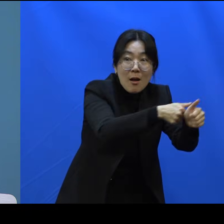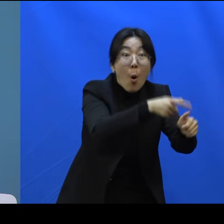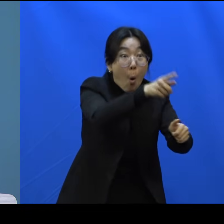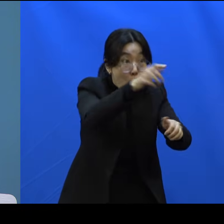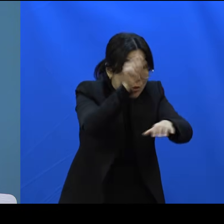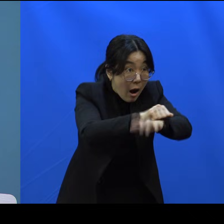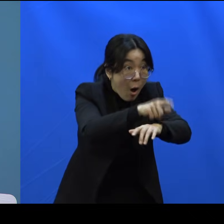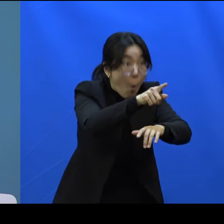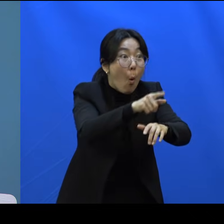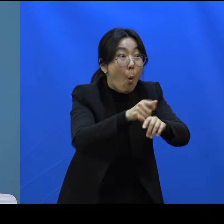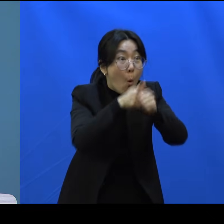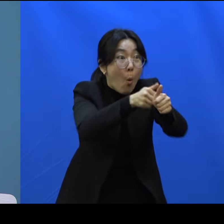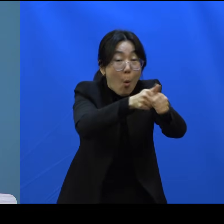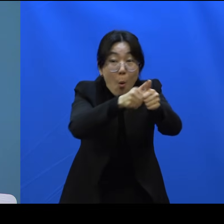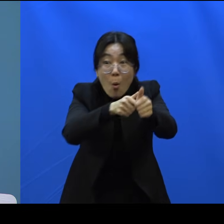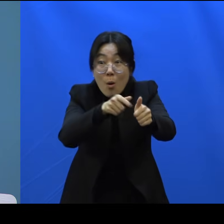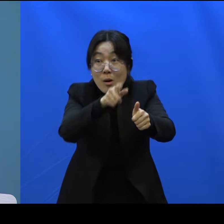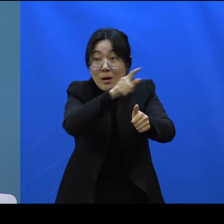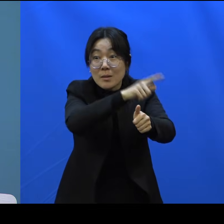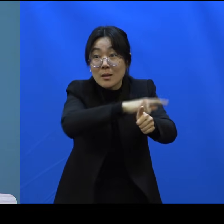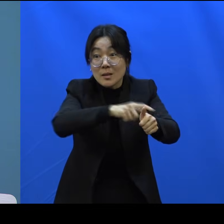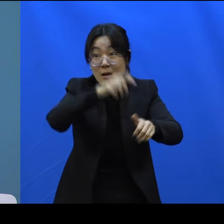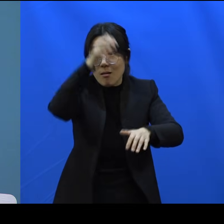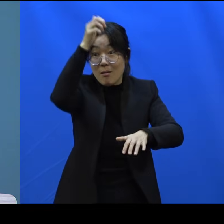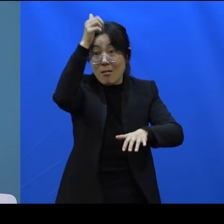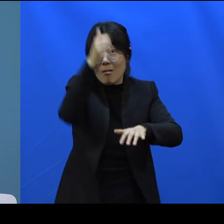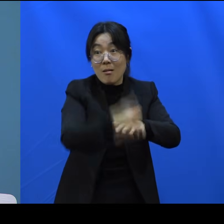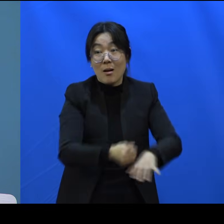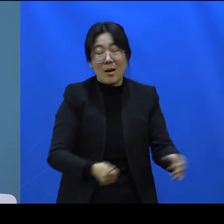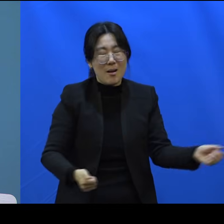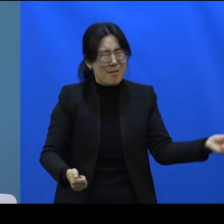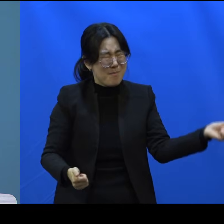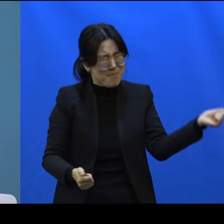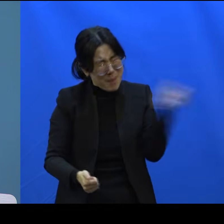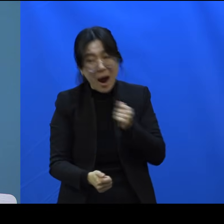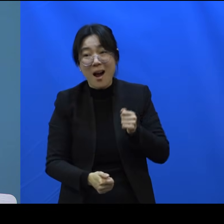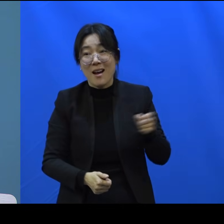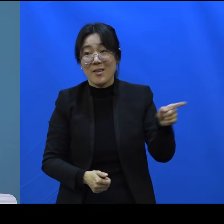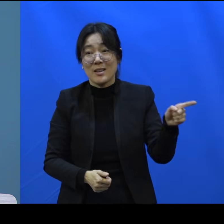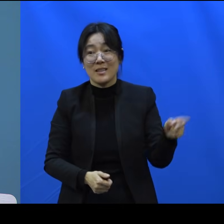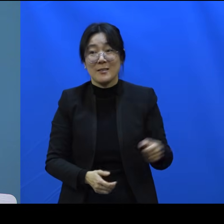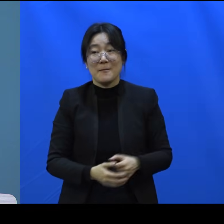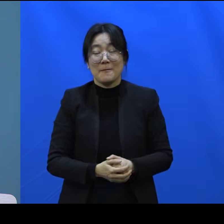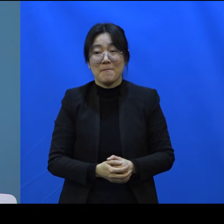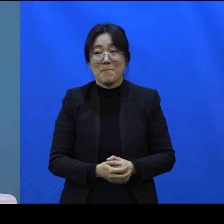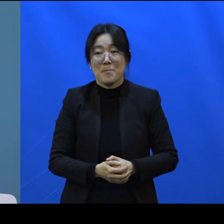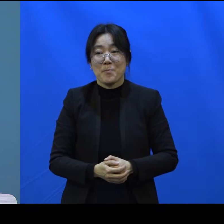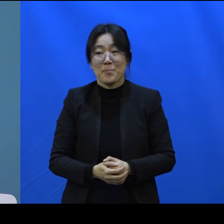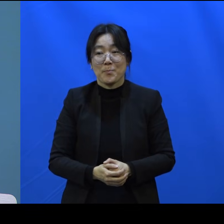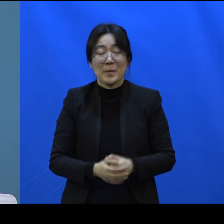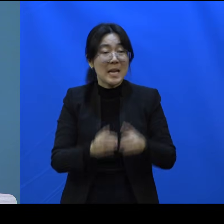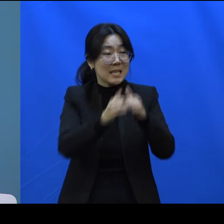약함의 신앙으로 얻는 유익은 우리를 겸손하게 해야 돼요. 절대 과신하지 않아요.